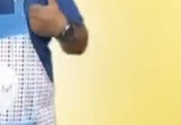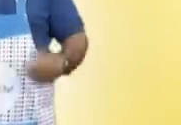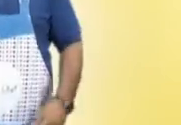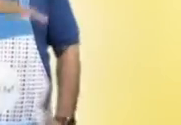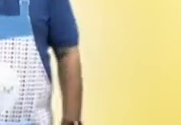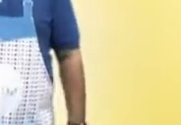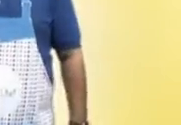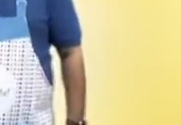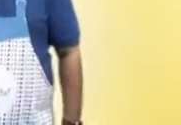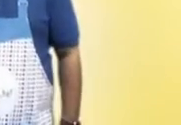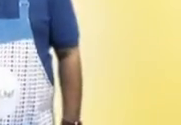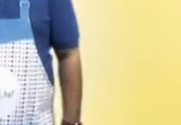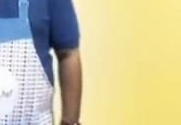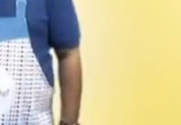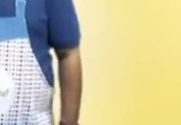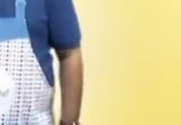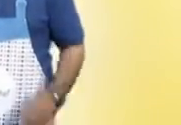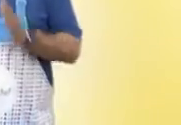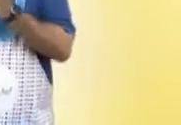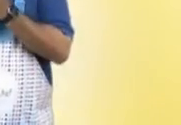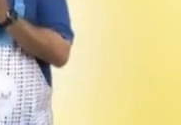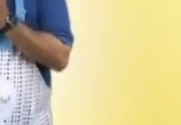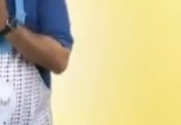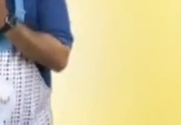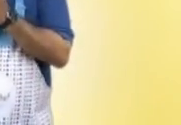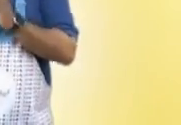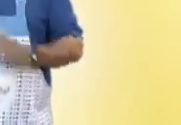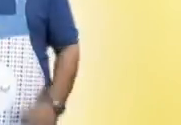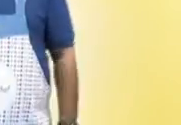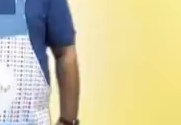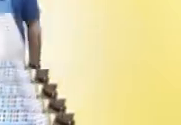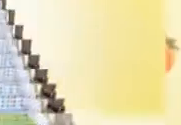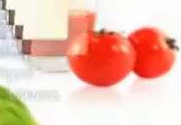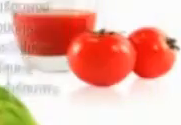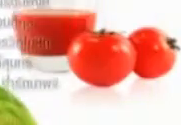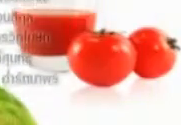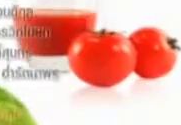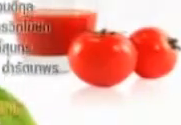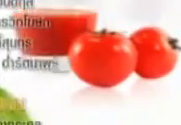ายคงเข้าใจกันแล้วนะครับผมขอลาไปก่อนสวัสดีครับ